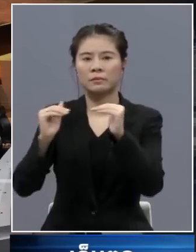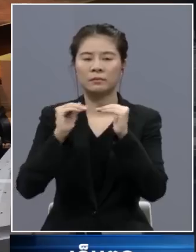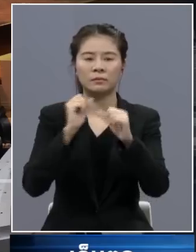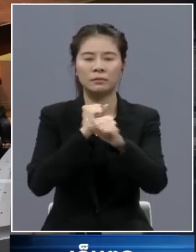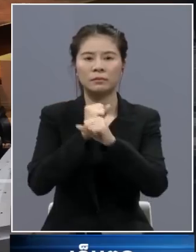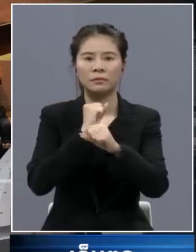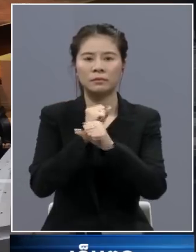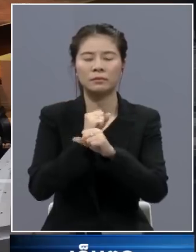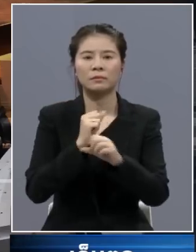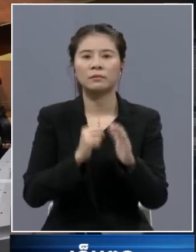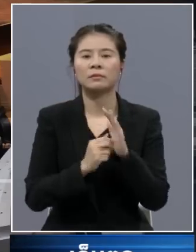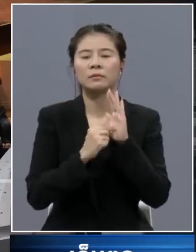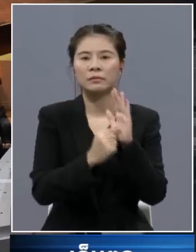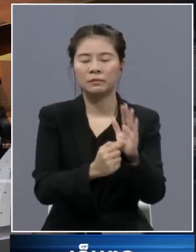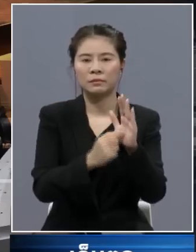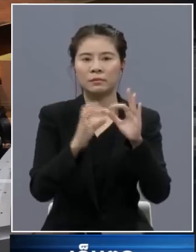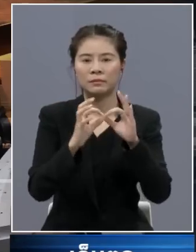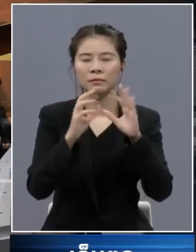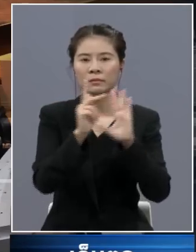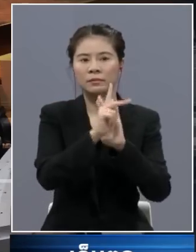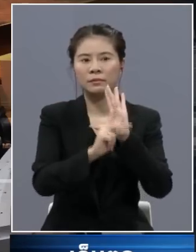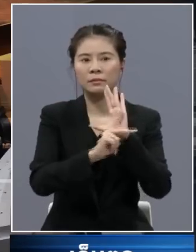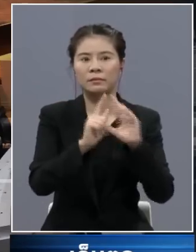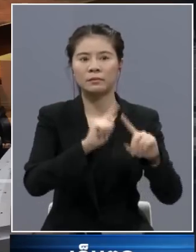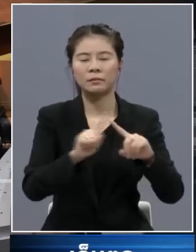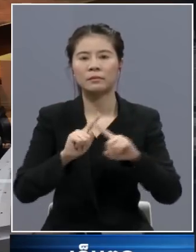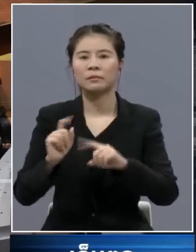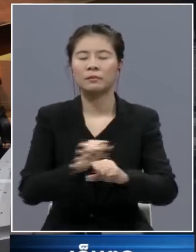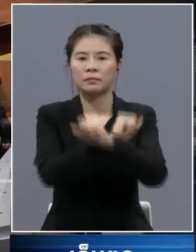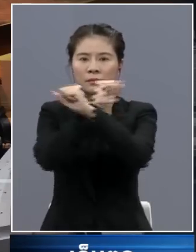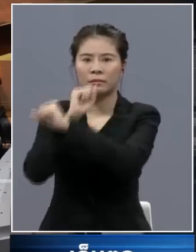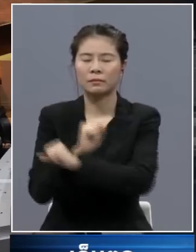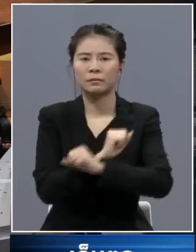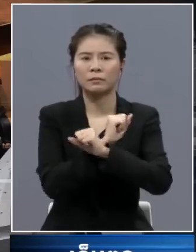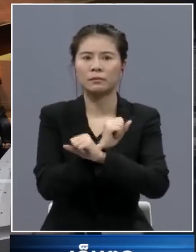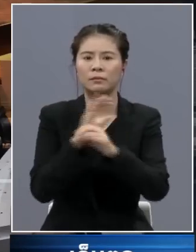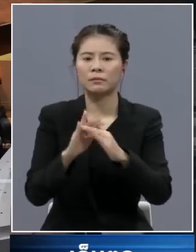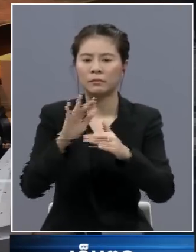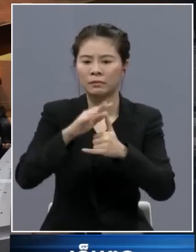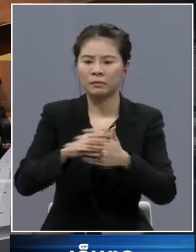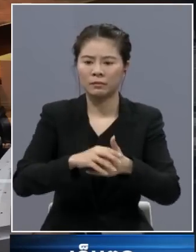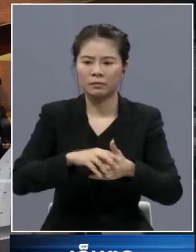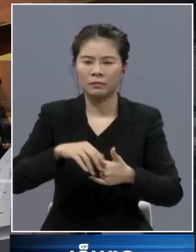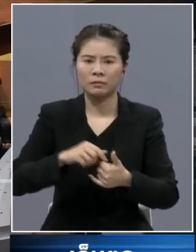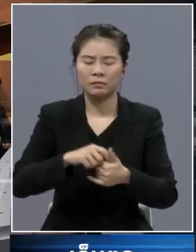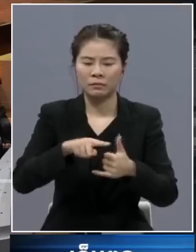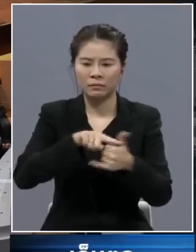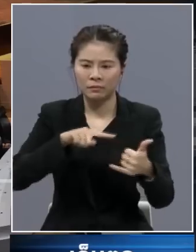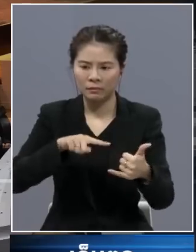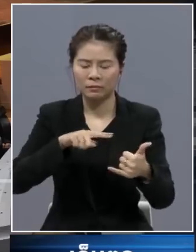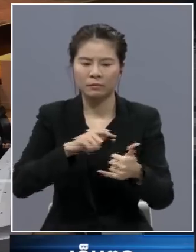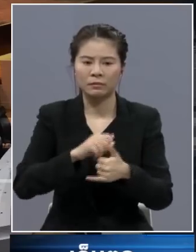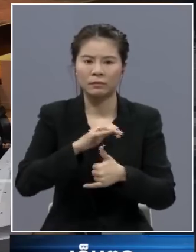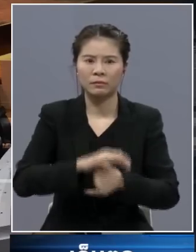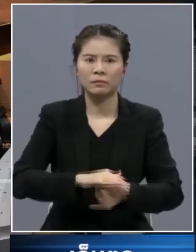การเสนอชื่อนะแล้วก็เสนอกฎหมายป้องกันและปราบปรามการกระทำทรมานและบังคับให้บุคคลสูญหายจนสามารถประก